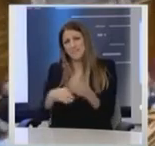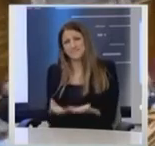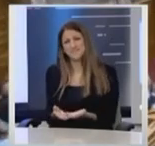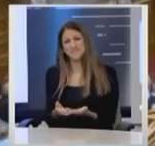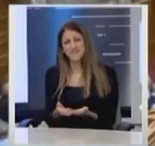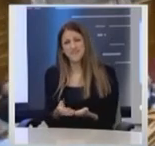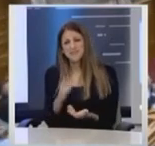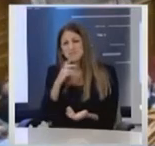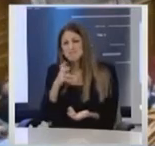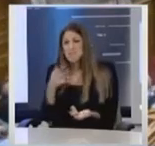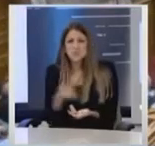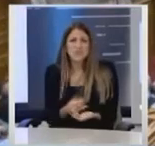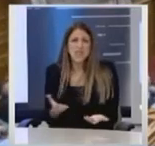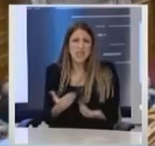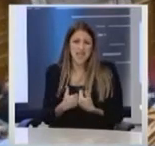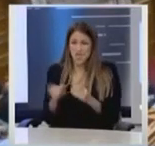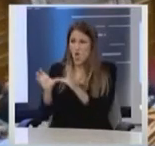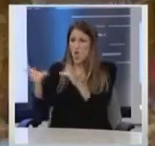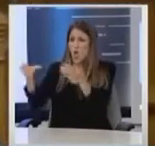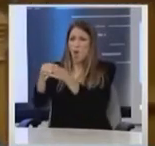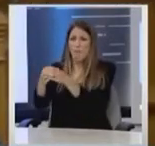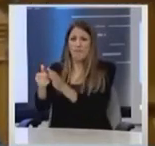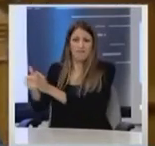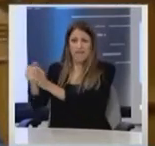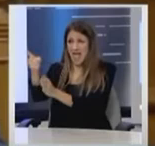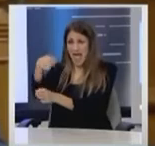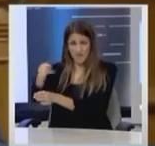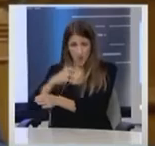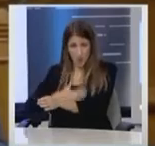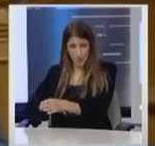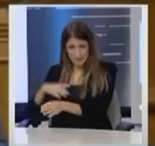που έχει το δικαίωμα της επιλογής, ότι τάχα μου χρήζει